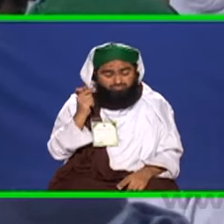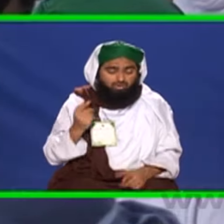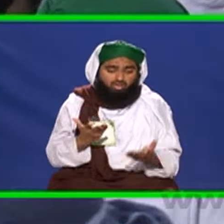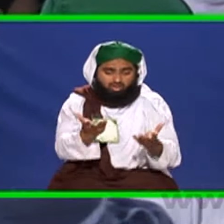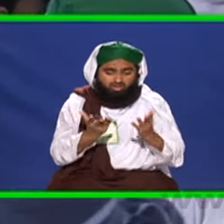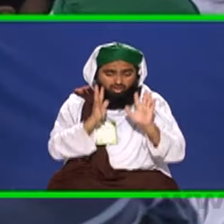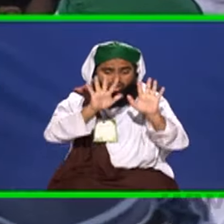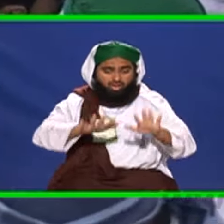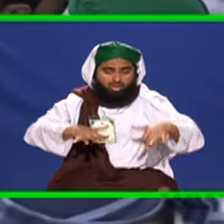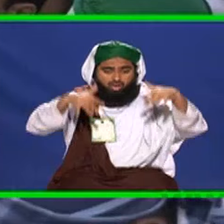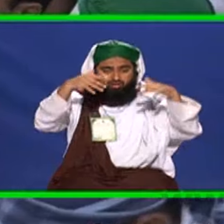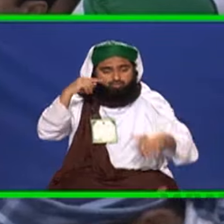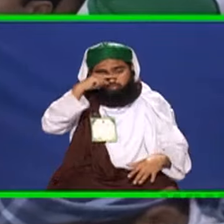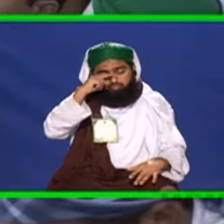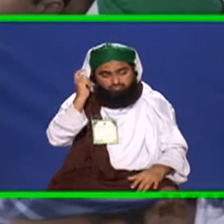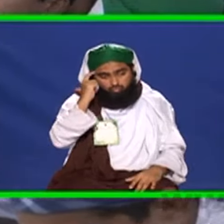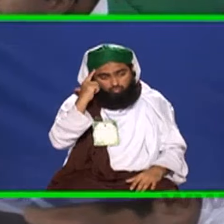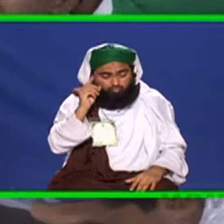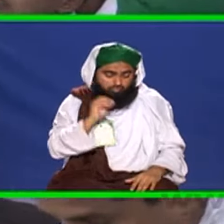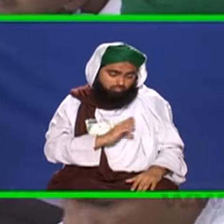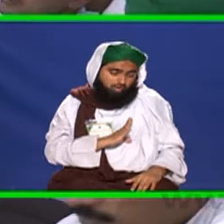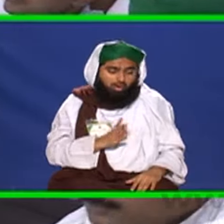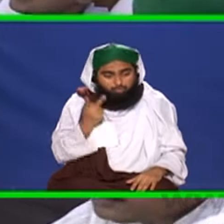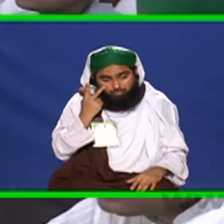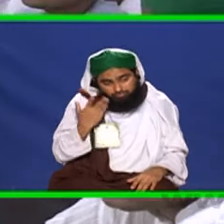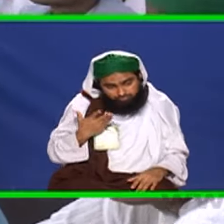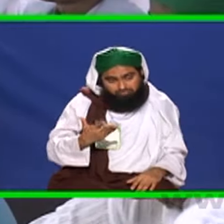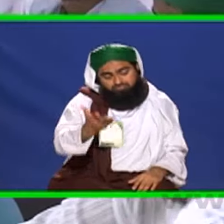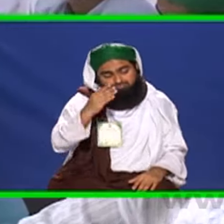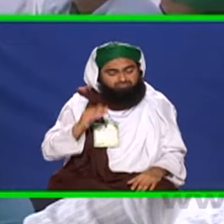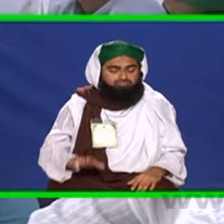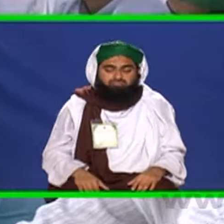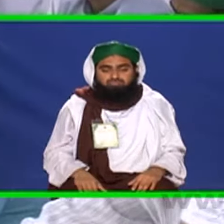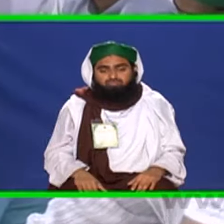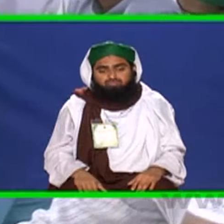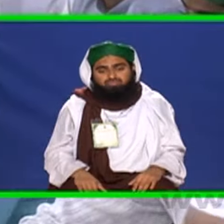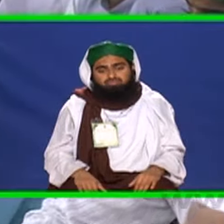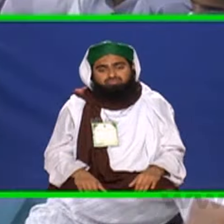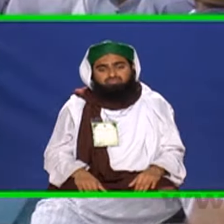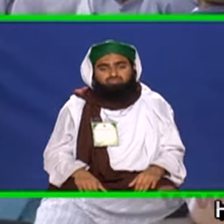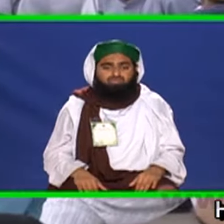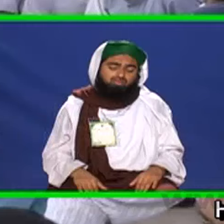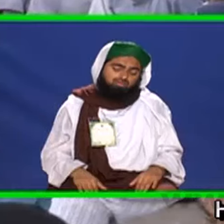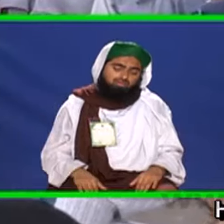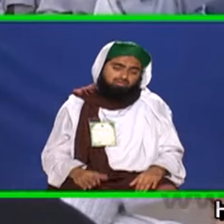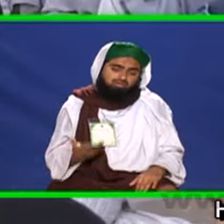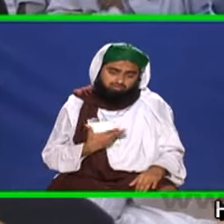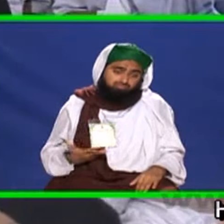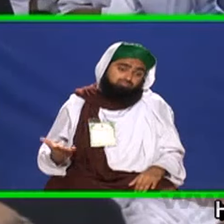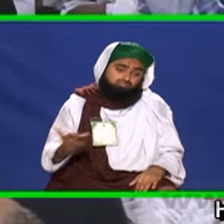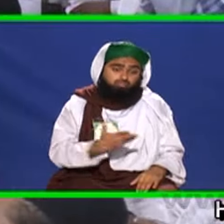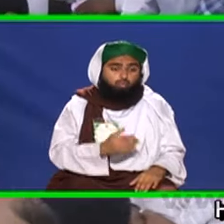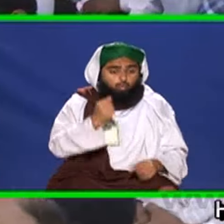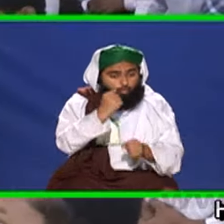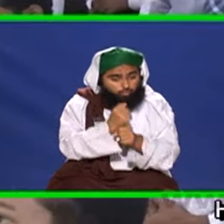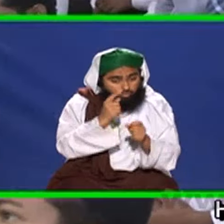کی شرم کا یہ عالم ہے. اس قدر قیامت کی شرم سے ڈرتے، حالانکہ آپ